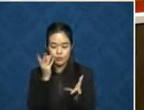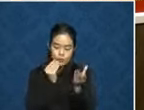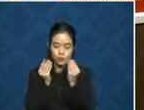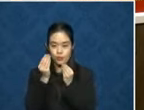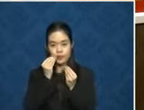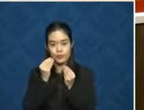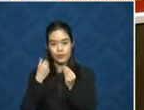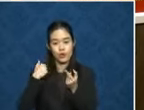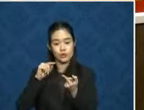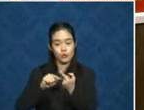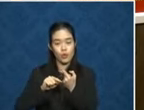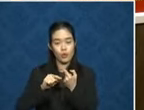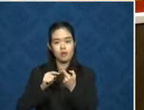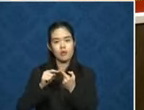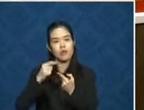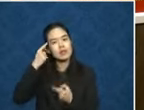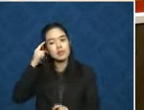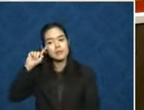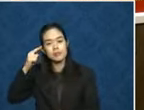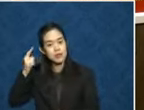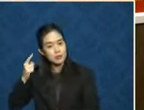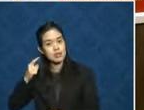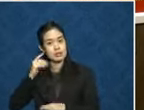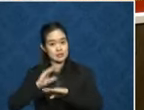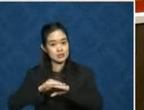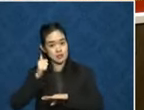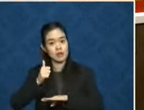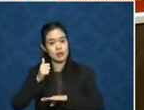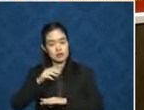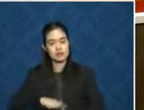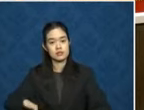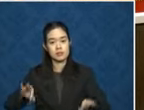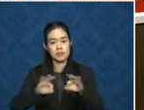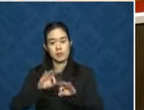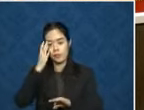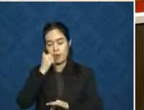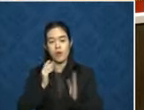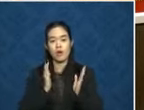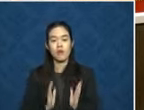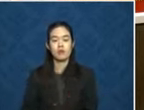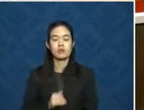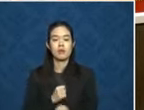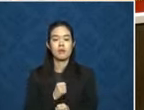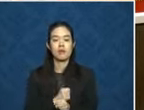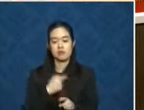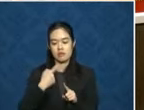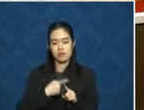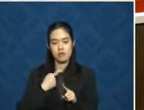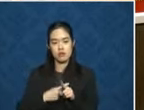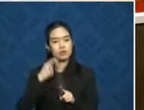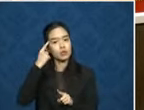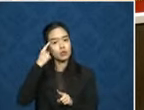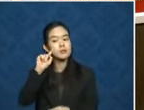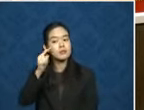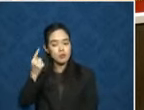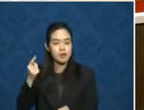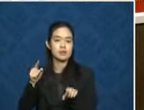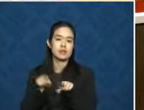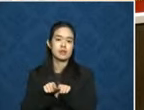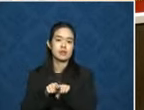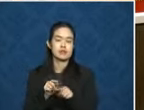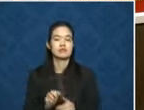ในการเรียนรู้สิ่งใหม่ๆตลอดเวลาซึ่งทักษะนี้เป็นสิ่งจำเป็นที่มนุษย์เงินเดือนทุกคนต้องมีเช่นกันครับท่